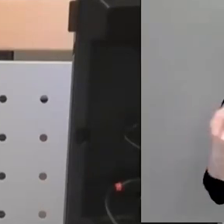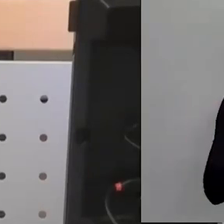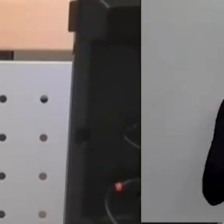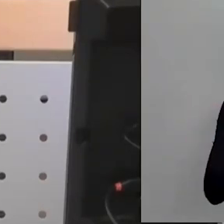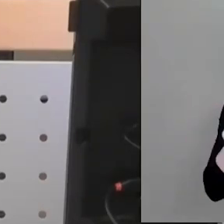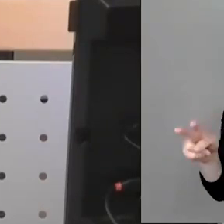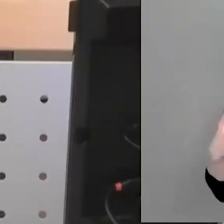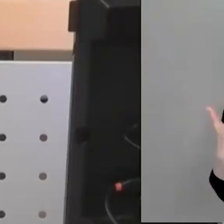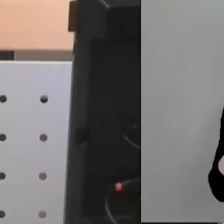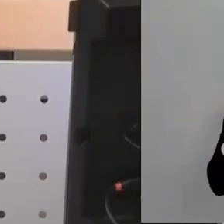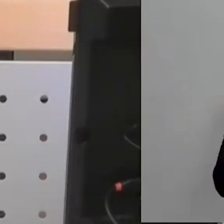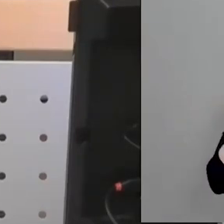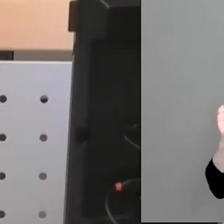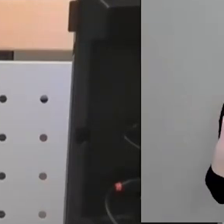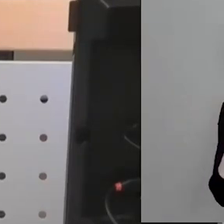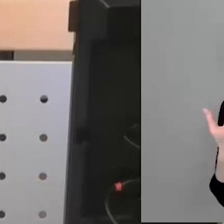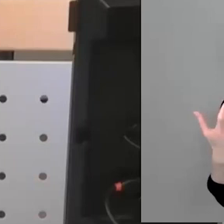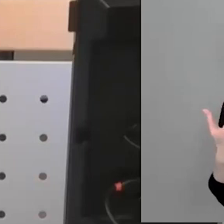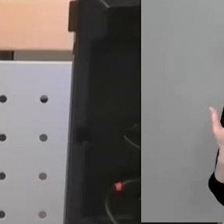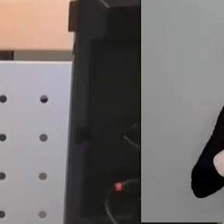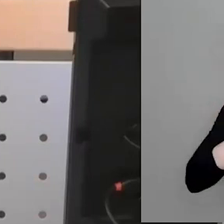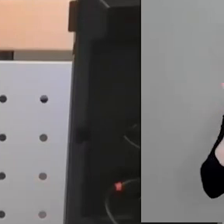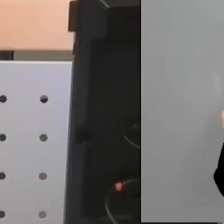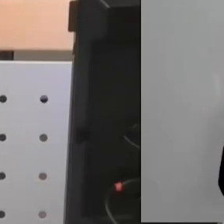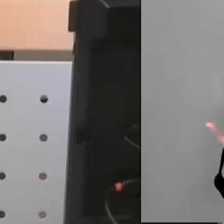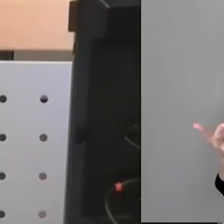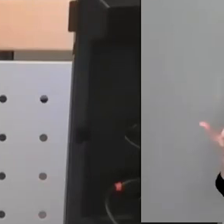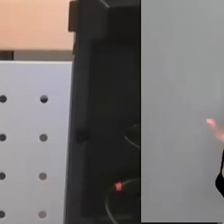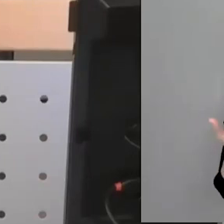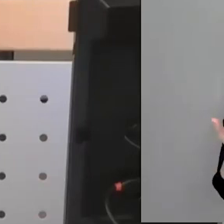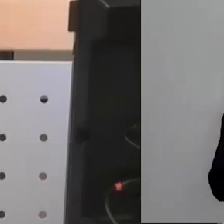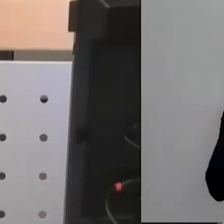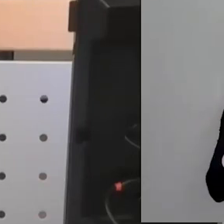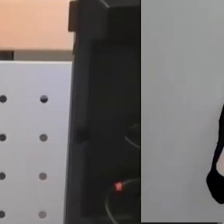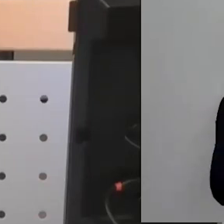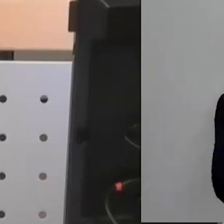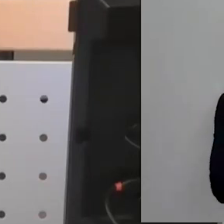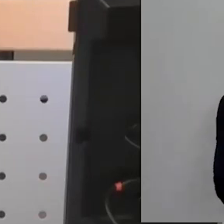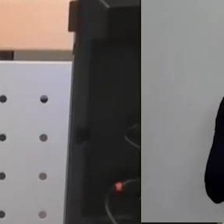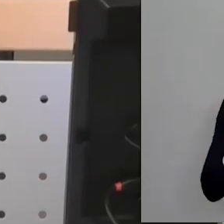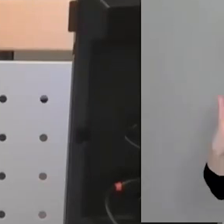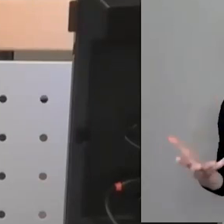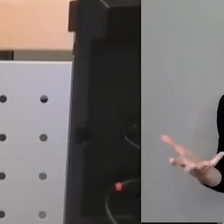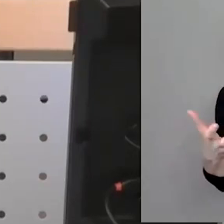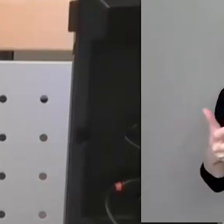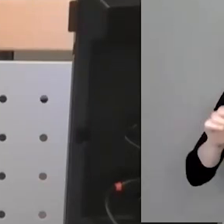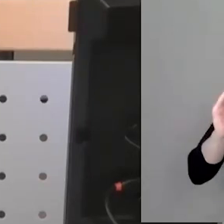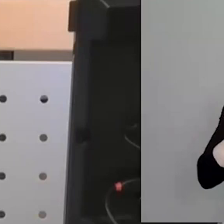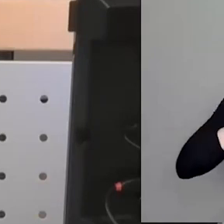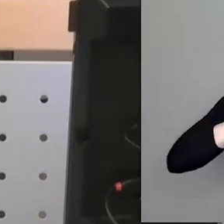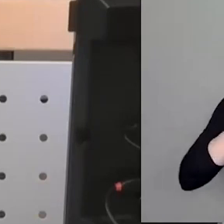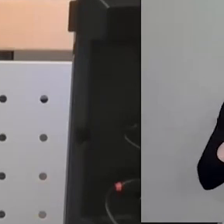haben eigentlich all das aufzufangen, was in unserer Gesellschaft schiefgeht. Und wenn man